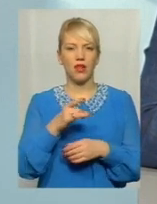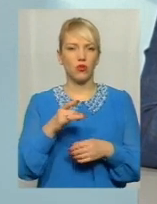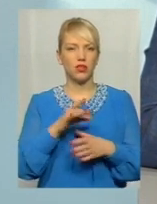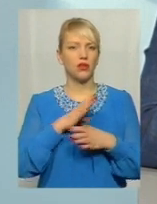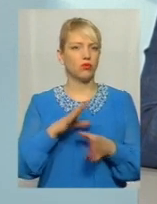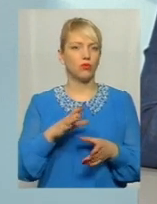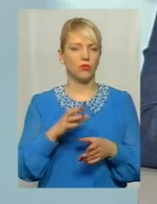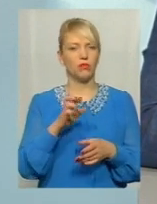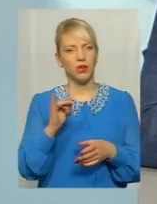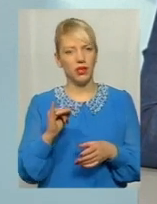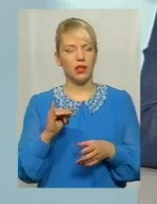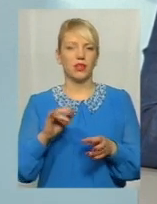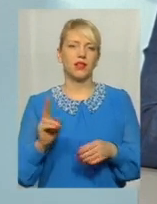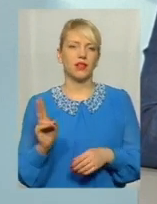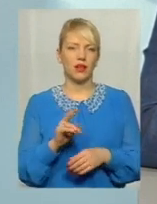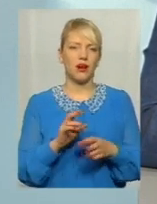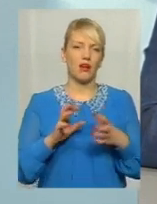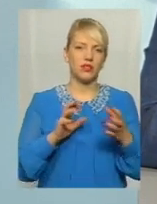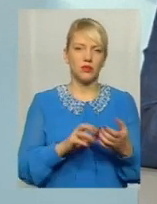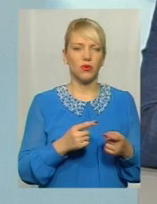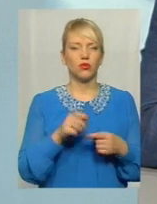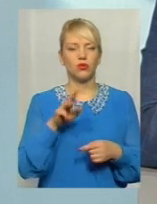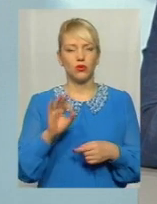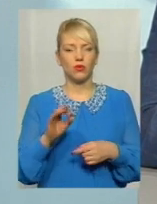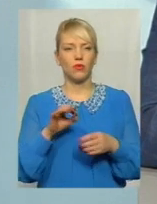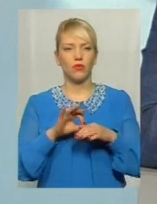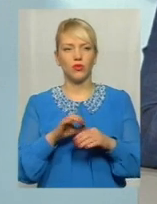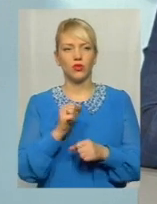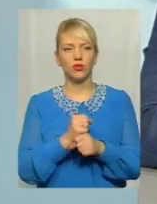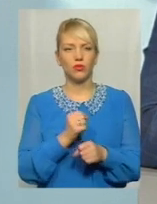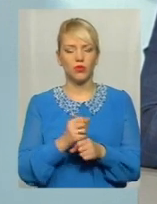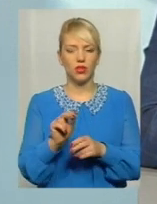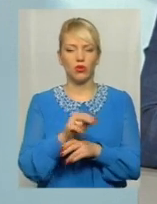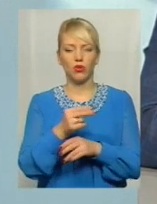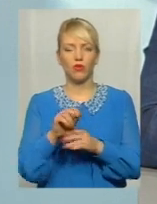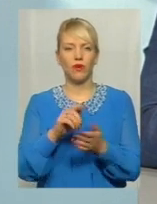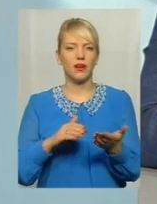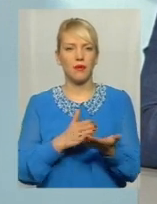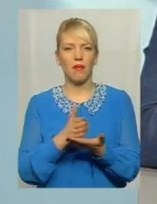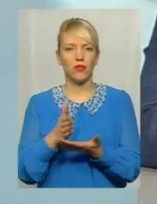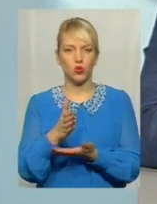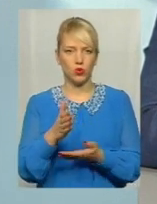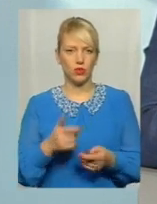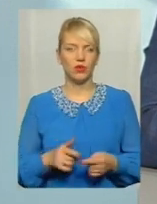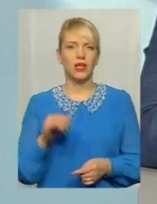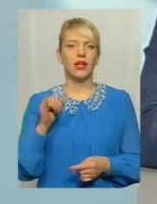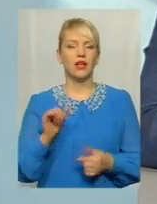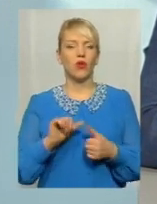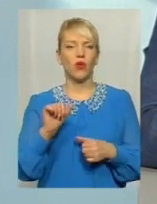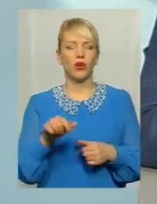транспортом, проводилась робота і проводилось коригування дійсно маршрутів. Крім того,